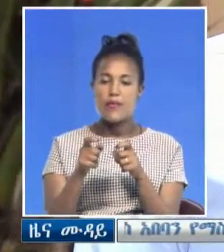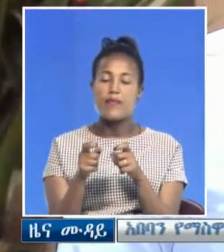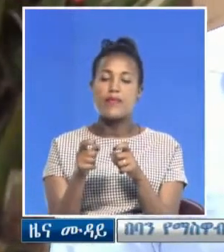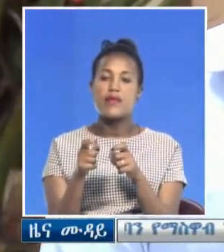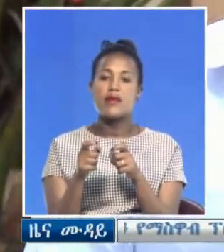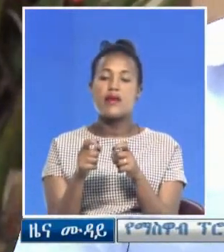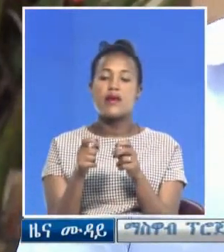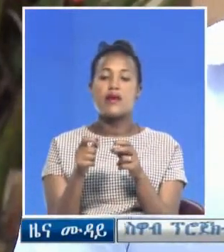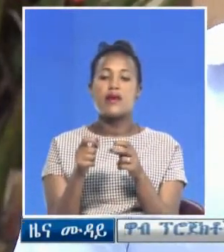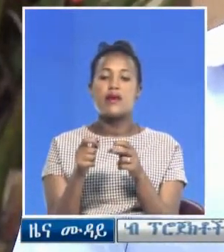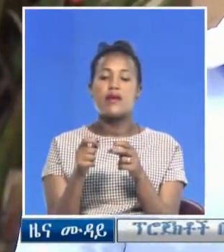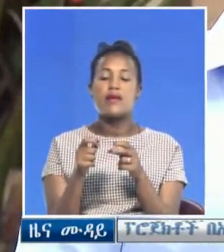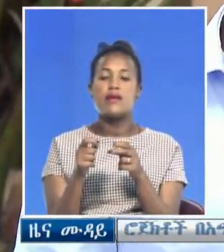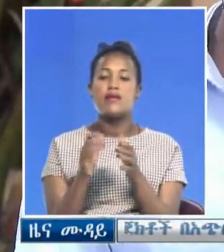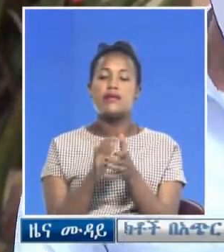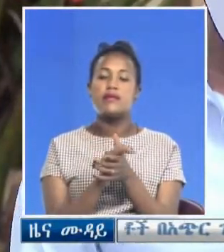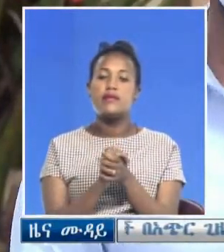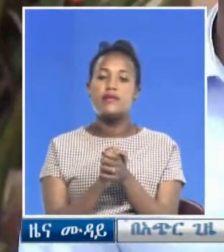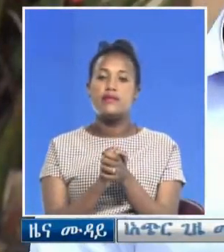ሴክተሩም